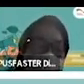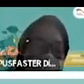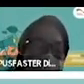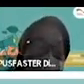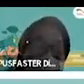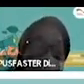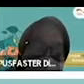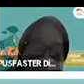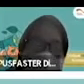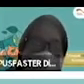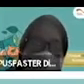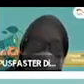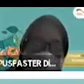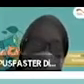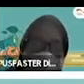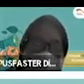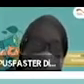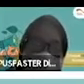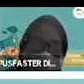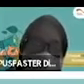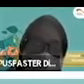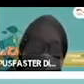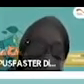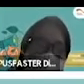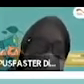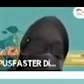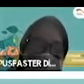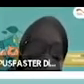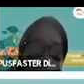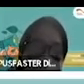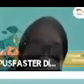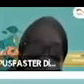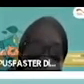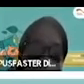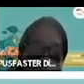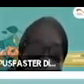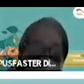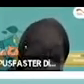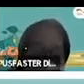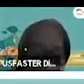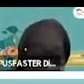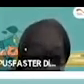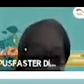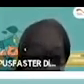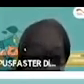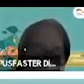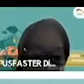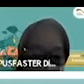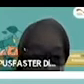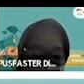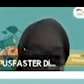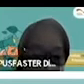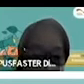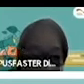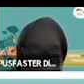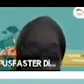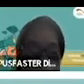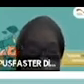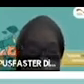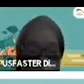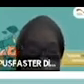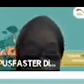mendengarkannya juga ikut semangat bahwa memang kita dapat merasakan sendiri praktek-praktek